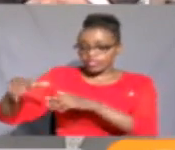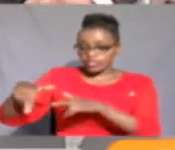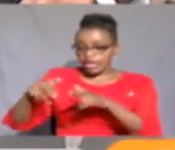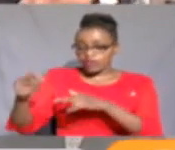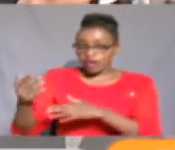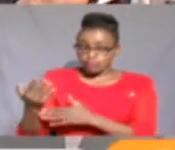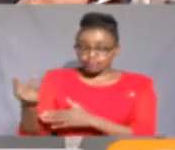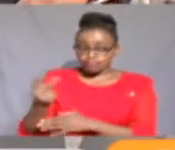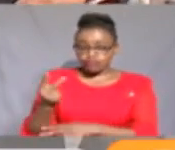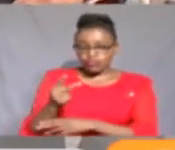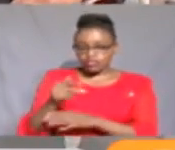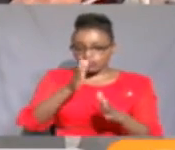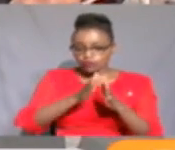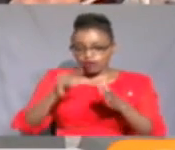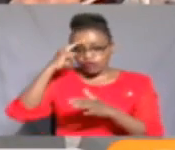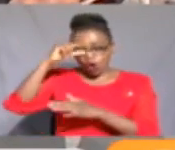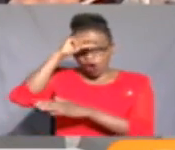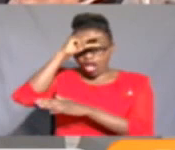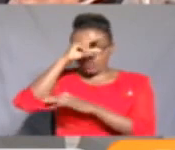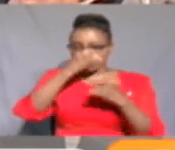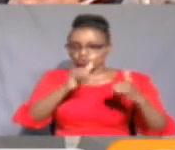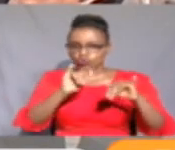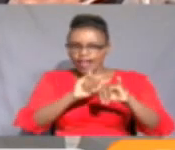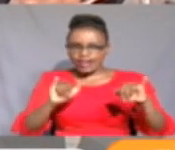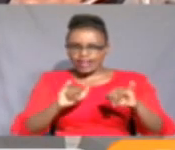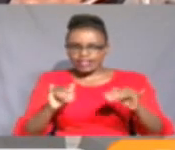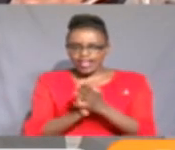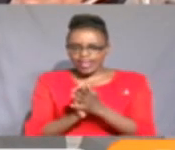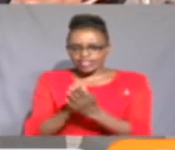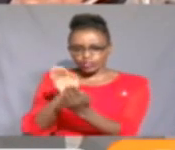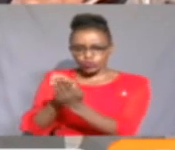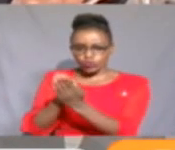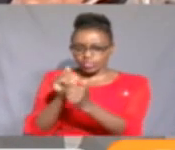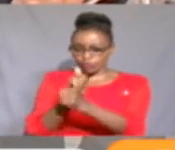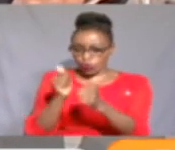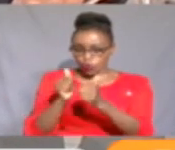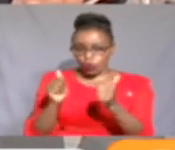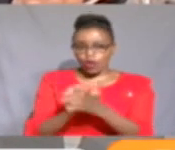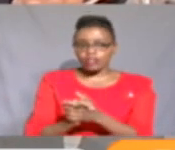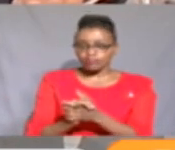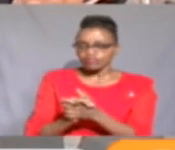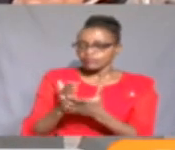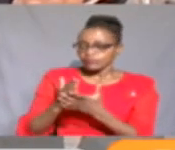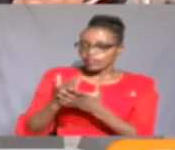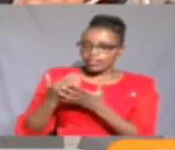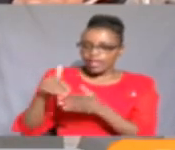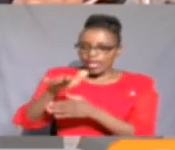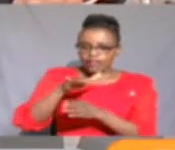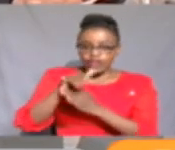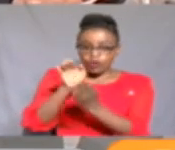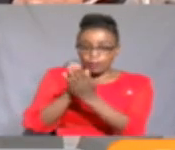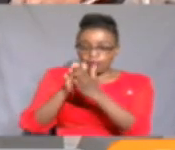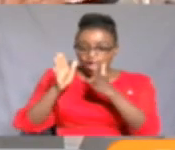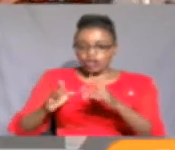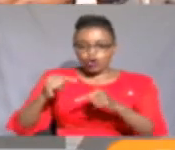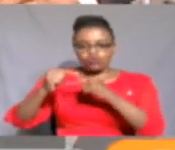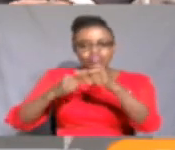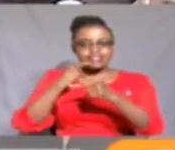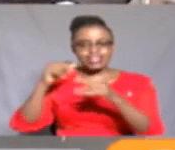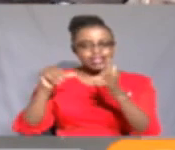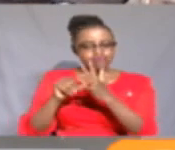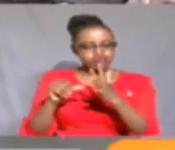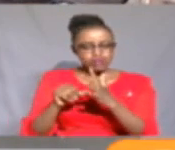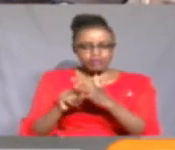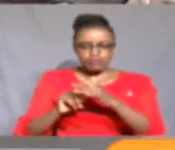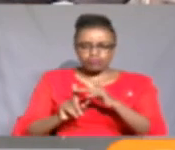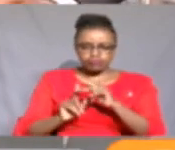hiyo, licha ya mipango ya serikali kuisafisha na kuihifadhi. Na wanaharakati wa mazingira wanasema hali inazidi kuwa mbaya.